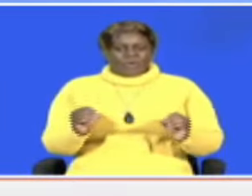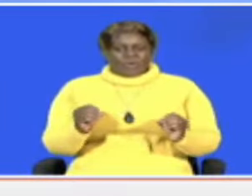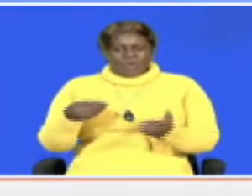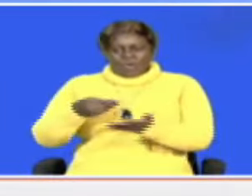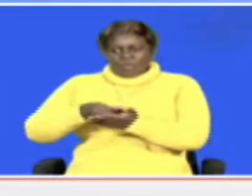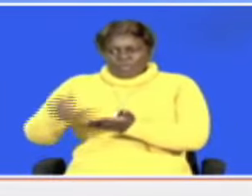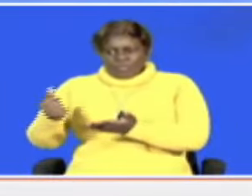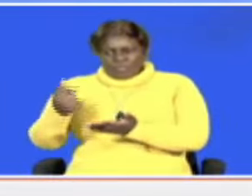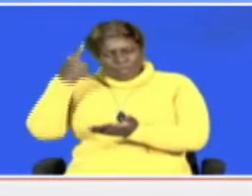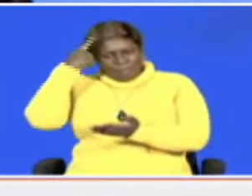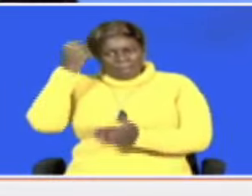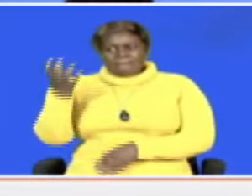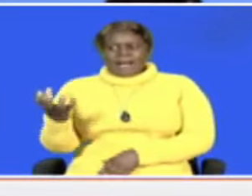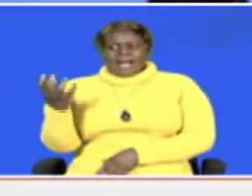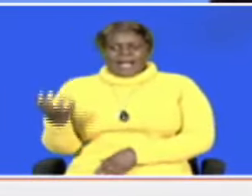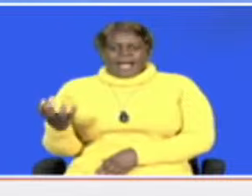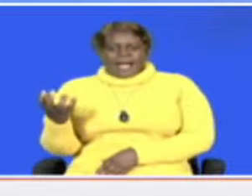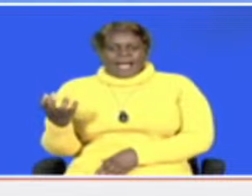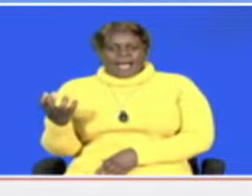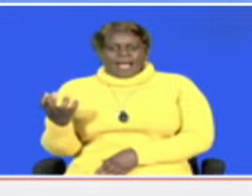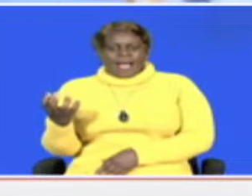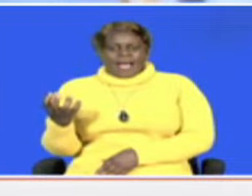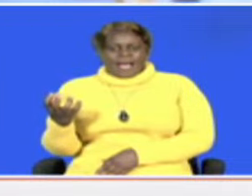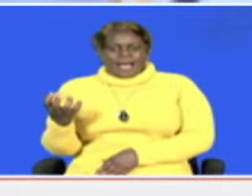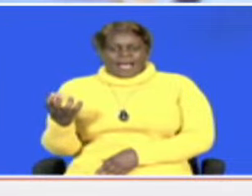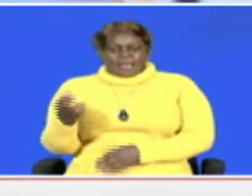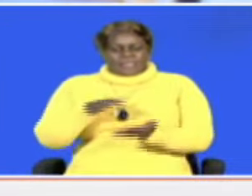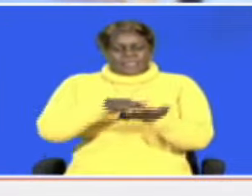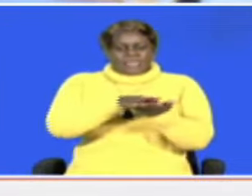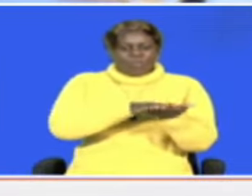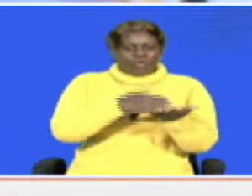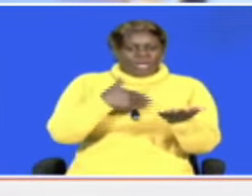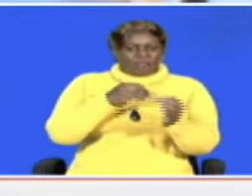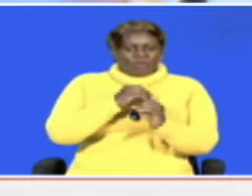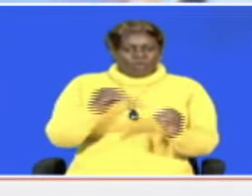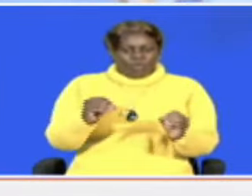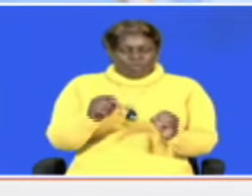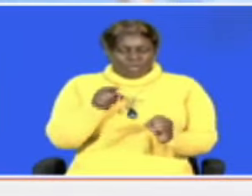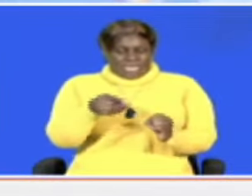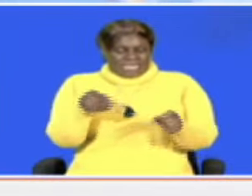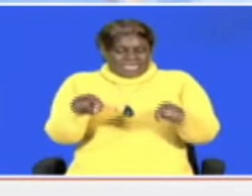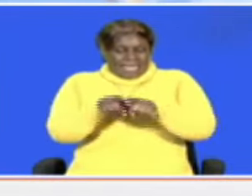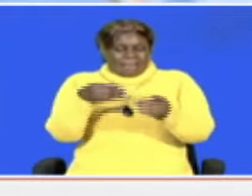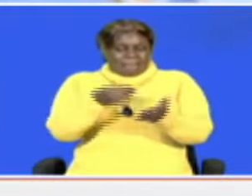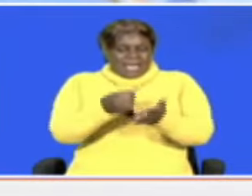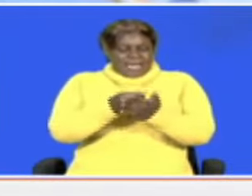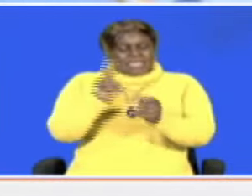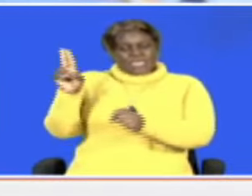Unanunua makaa kwa hizo pesa. Hakuna sabuni, unanunua sabuni kwa hizo pesa.